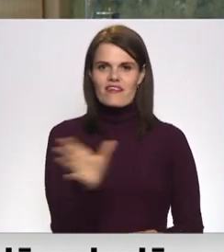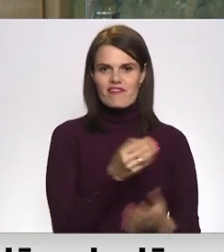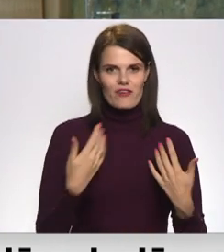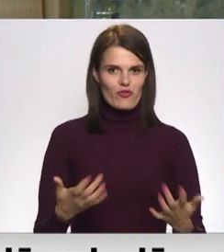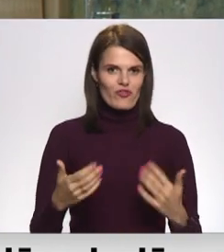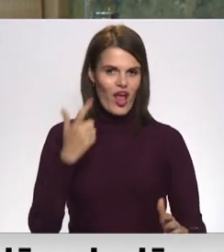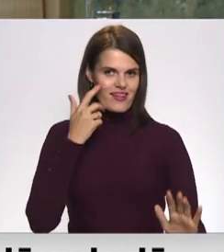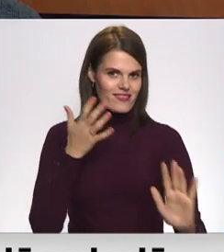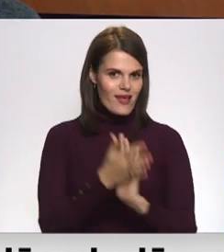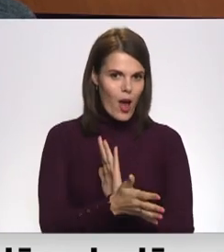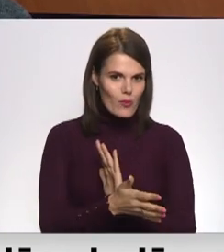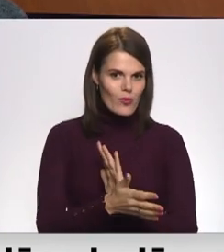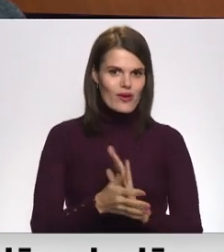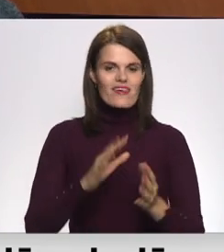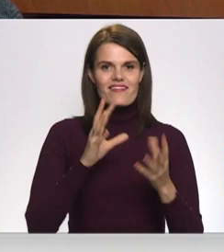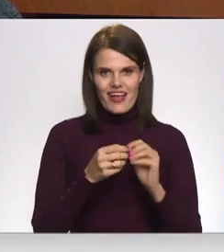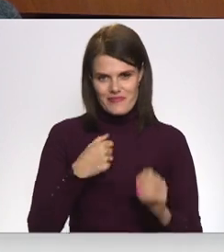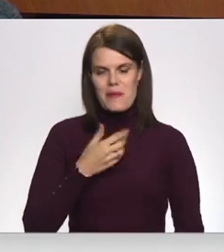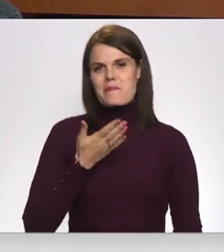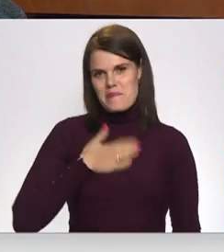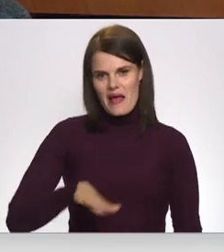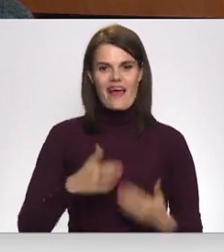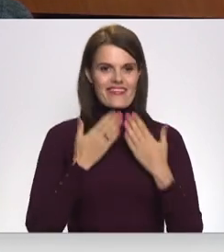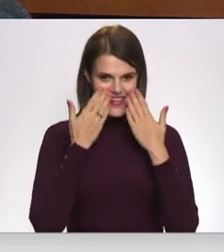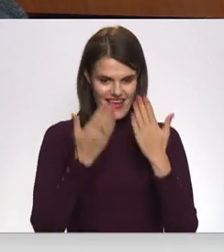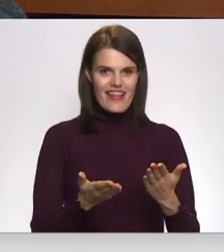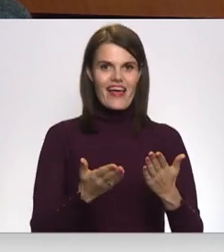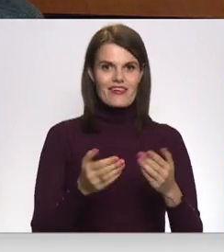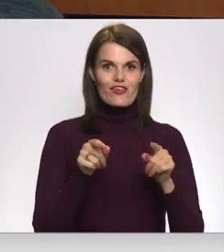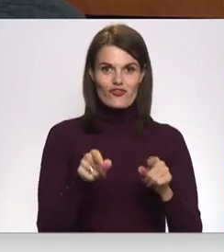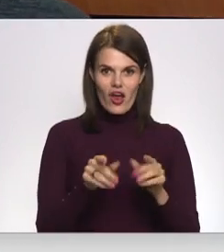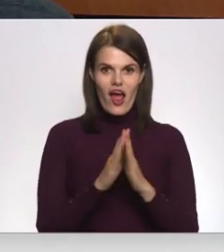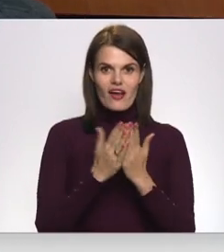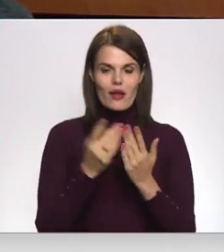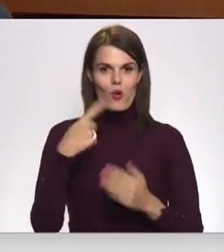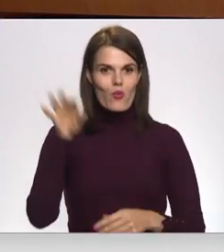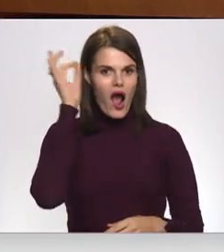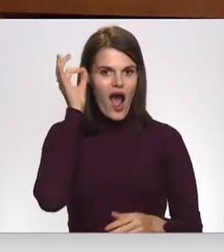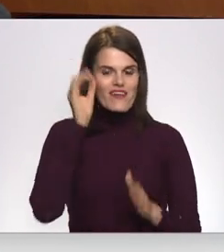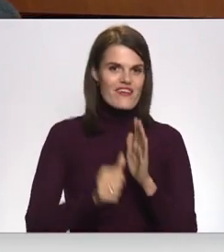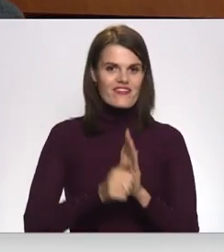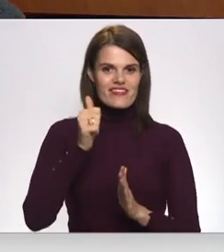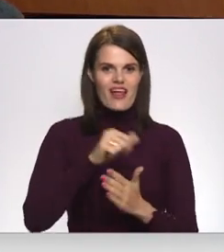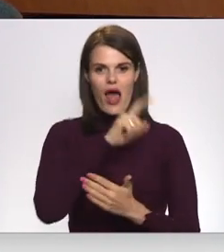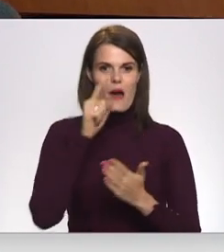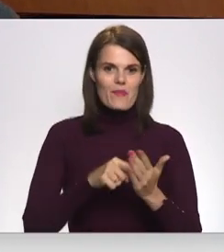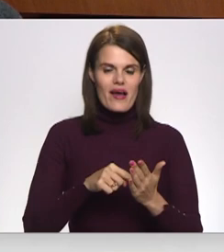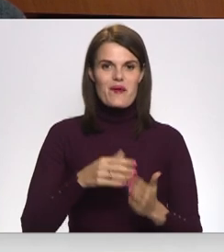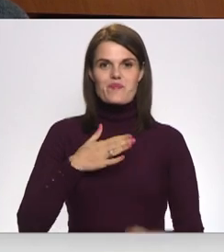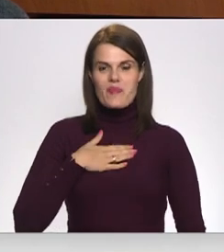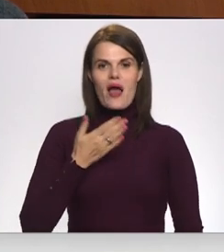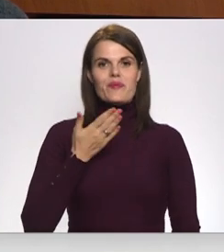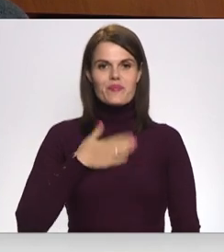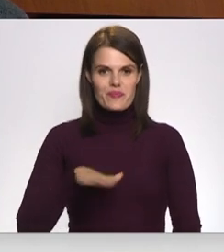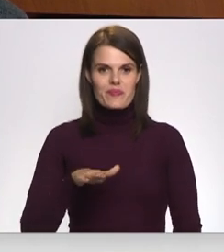viegli saprotams. Vispār patīk lasīt. Šajā grāmatā, ko tu atceries vislabāk, kas patika? Nu, man